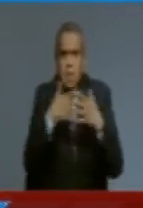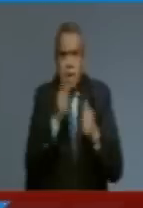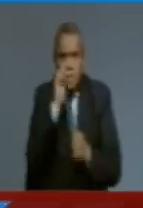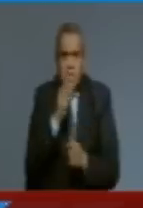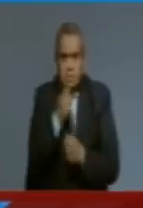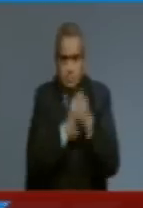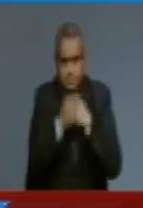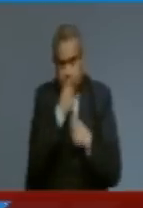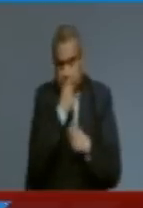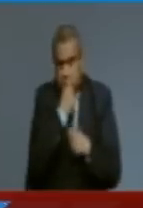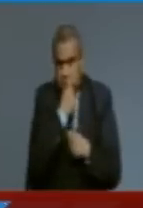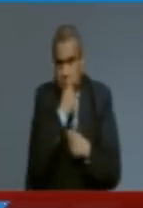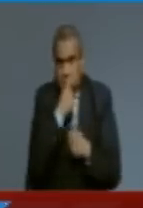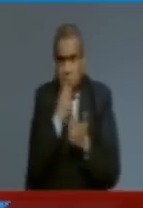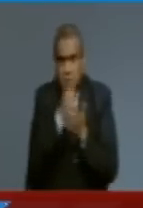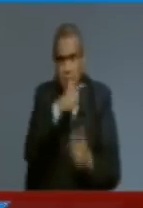لا نتحدث